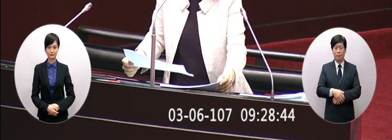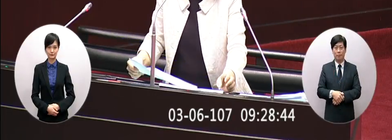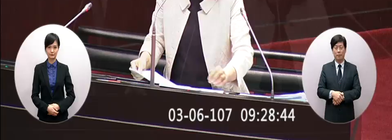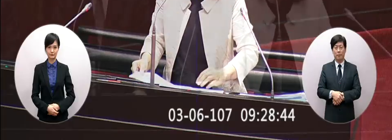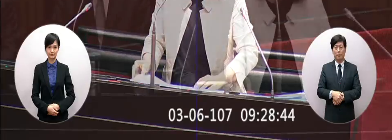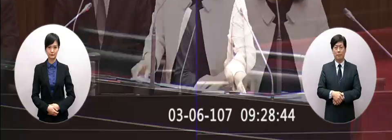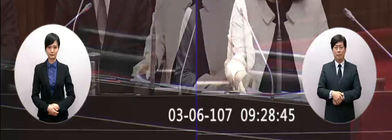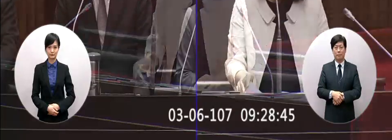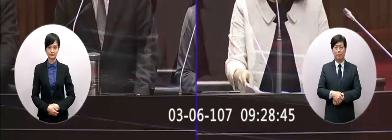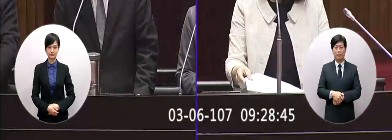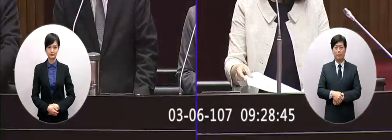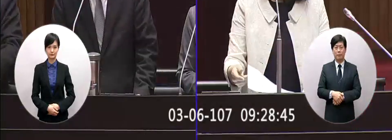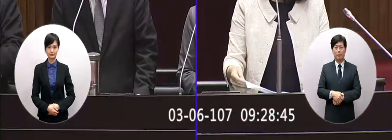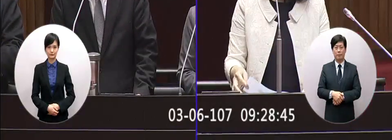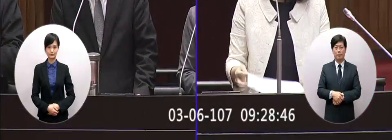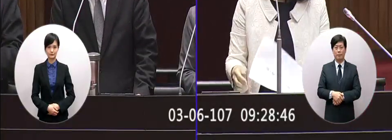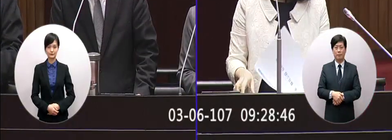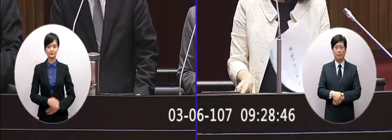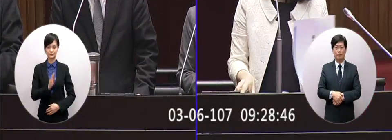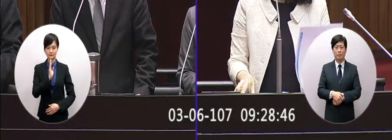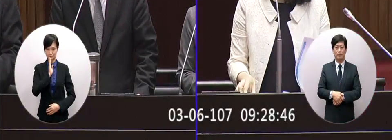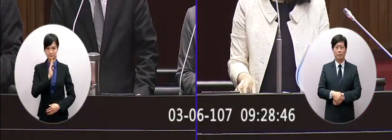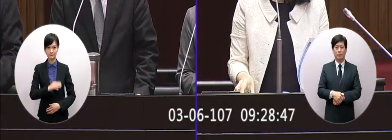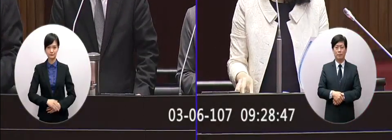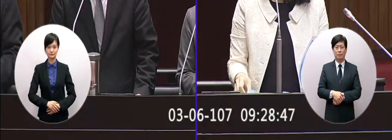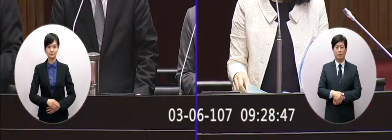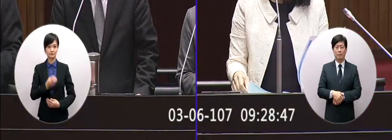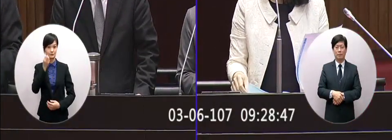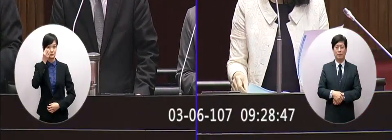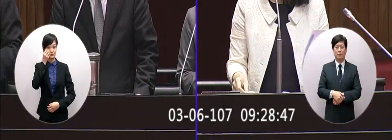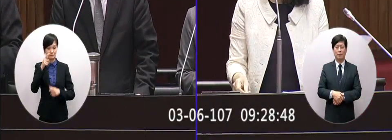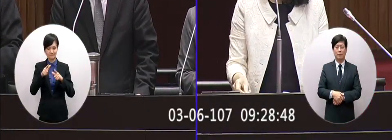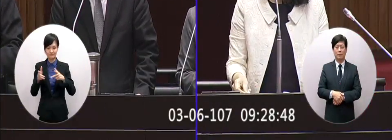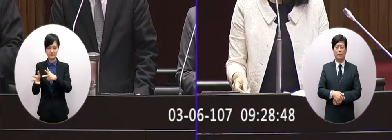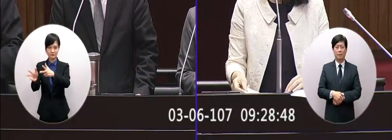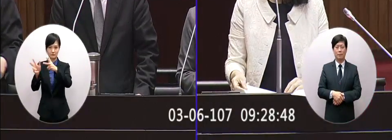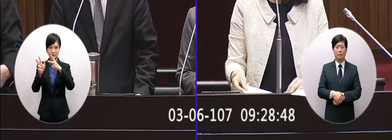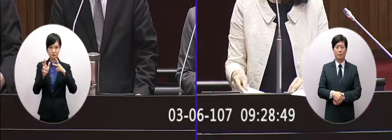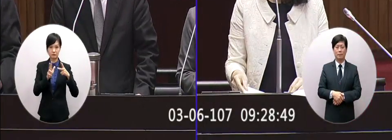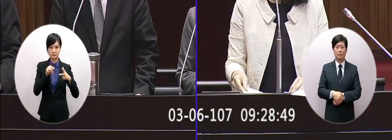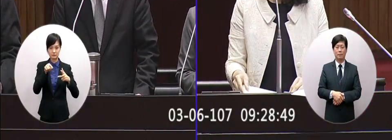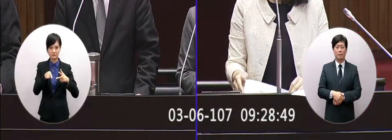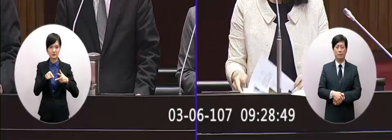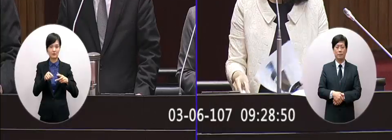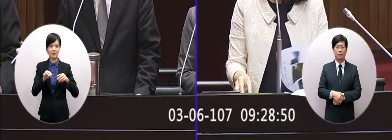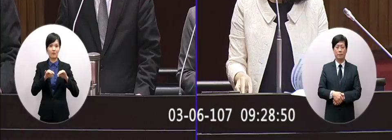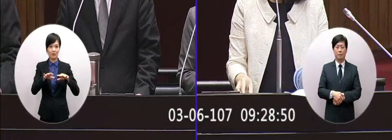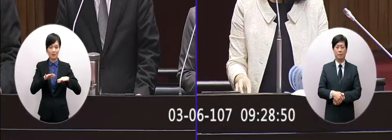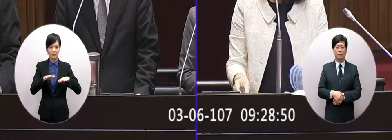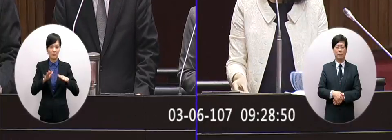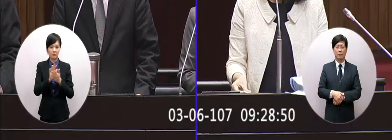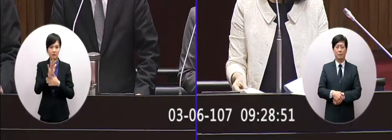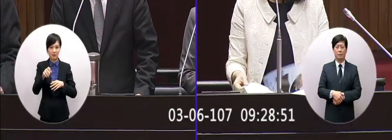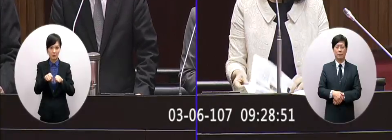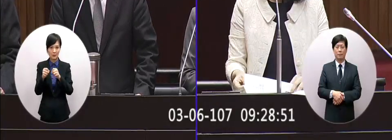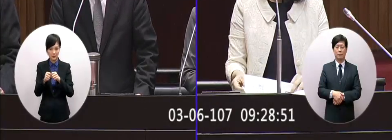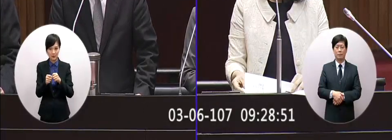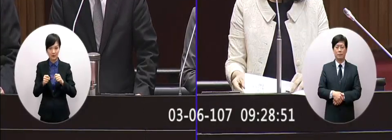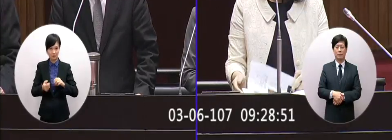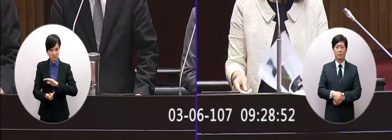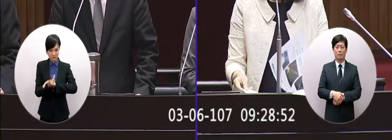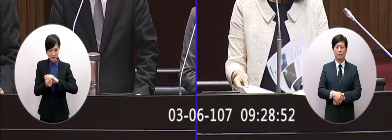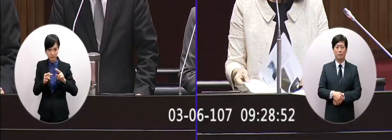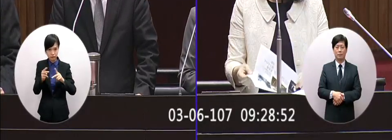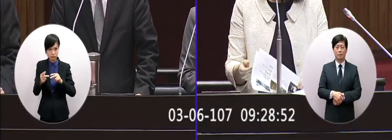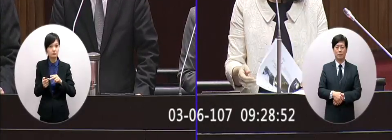是那个徐委员哈。花莲大桥因为震灾的修复非常要紧，刚刚贺成部长已经跟你